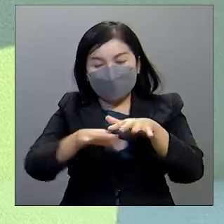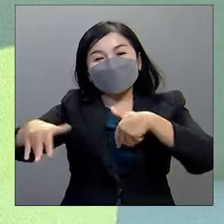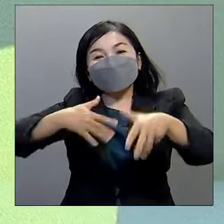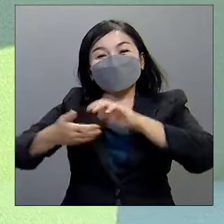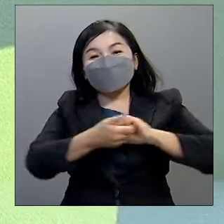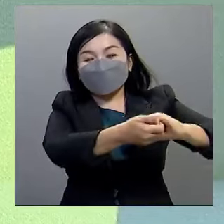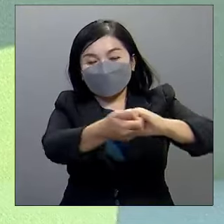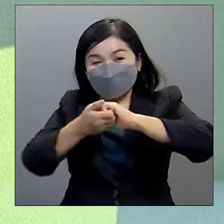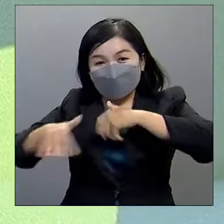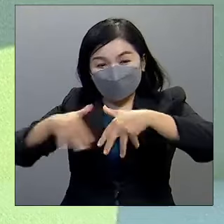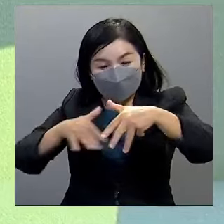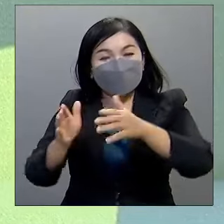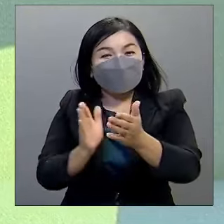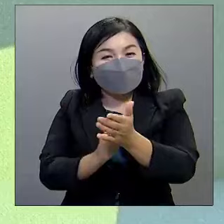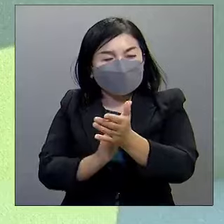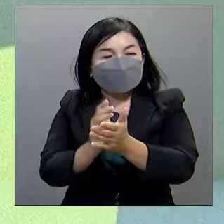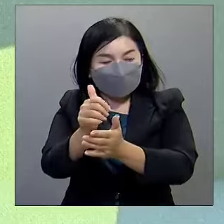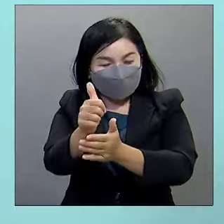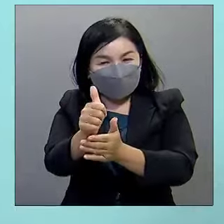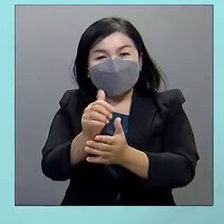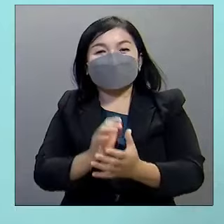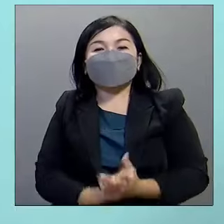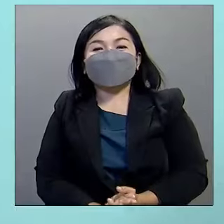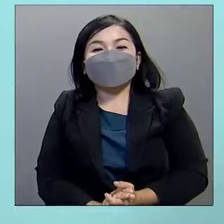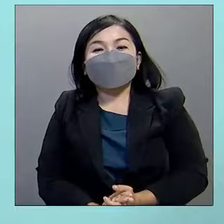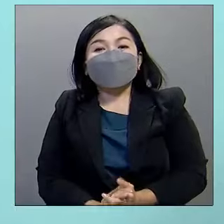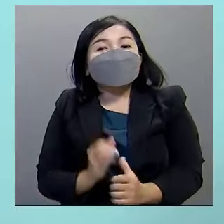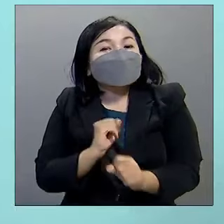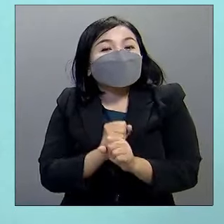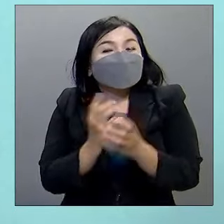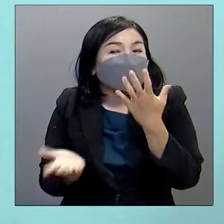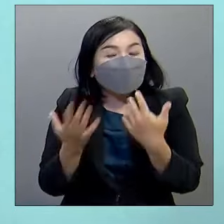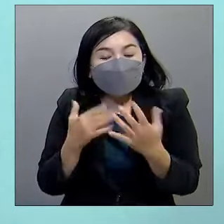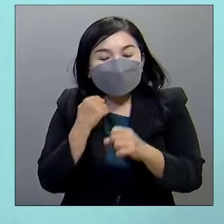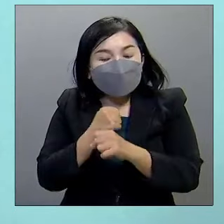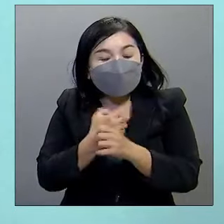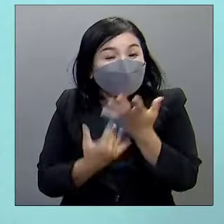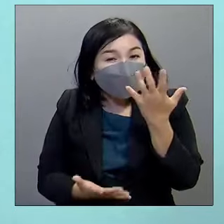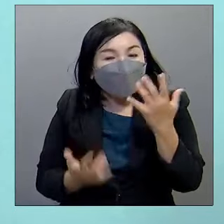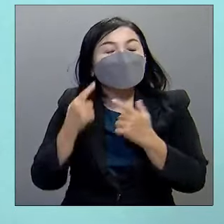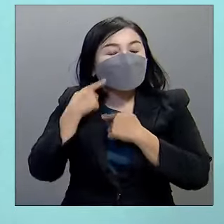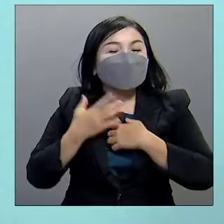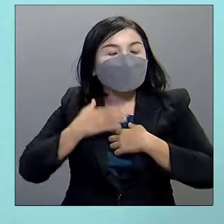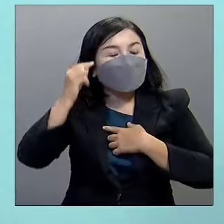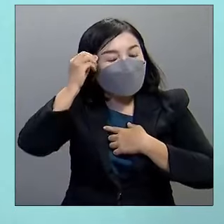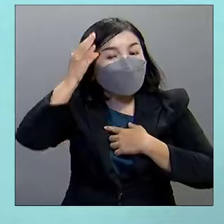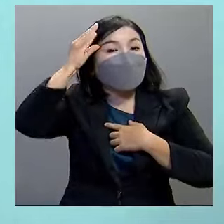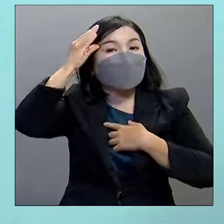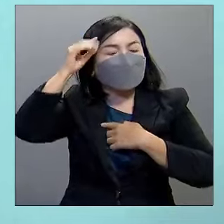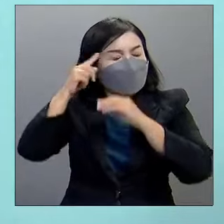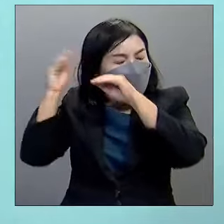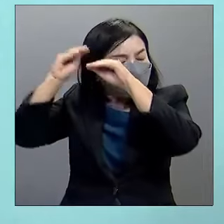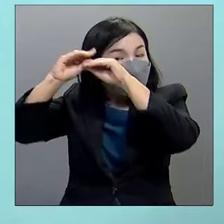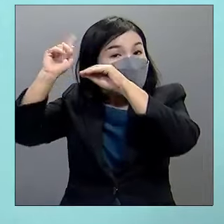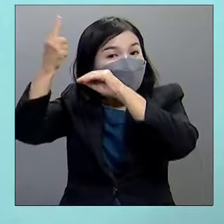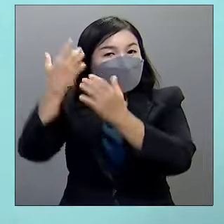างยั่งยืนอีกด้วยอันนี้ต้องบอกว่าน่าชื่นชมจริงๆเลยค่ะ ใช่ค่ะในเรื่องการจะทำการใดๆนอกจากการมีองค์ความรู้แล้วเนี่ยไอเดียก็อาจจะเป็นส่วนหนึ่งที่สำคัญแล้วก็สร้างสรรค์ร